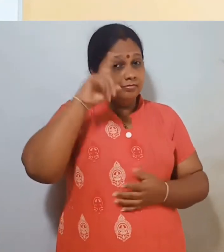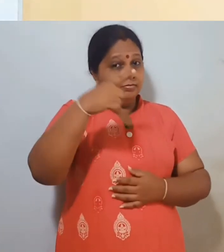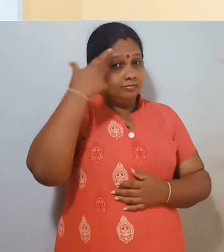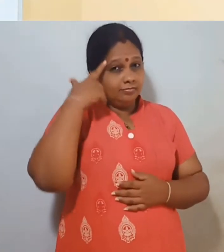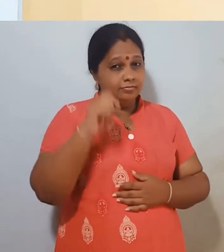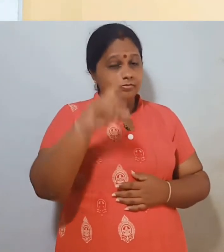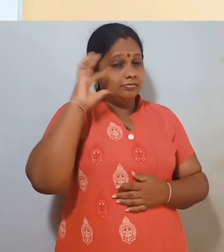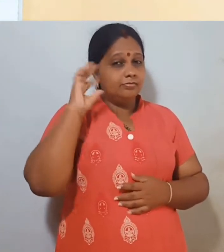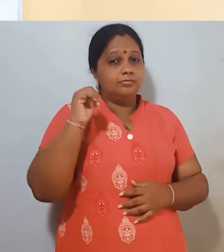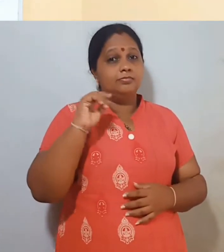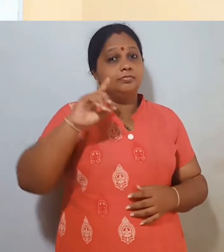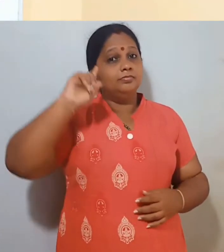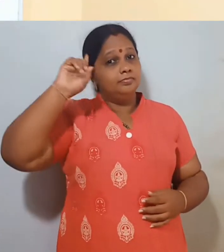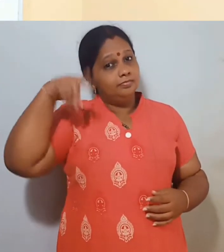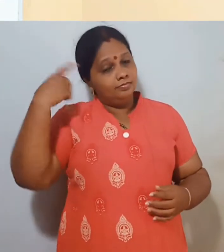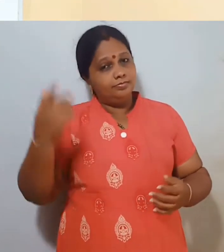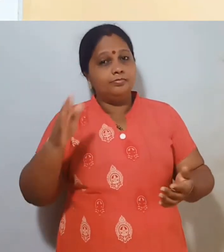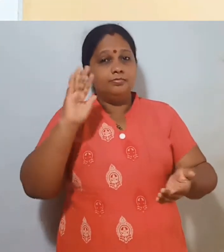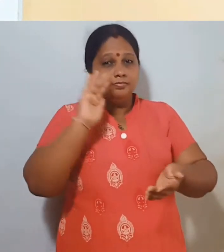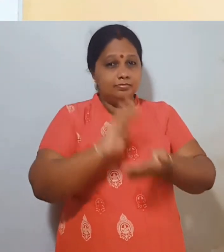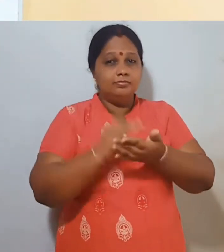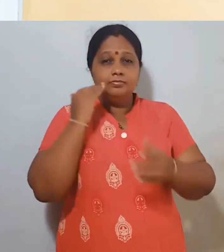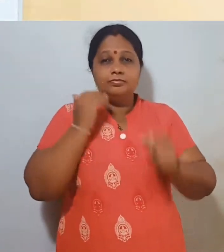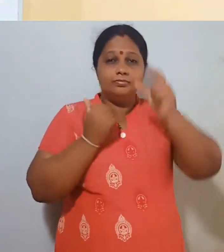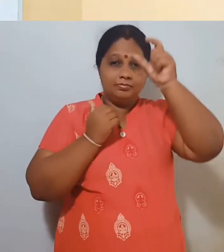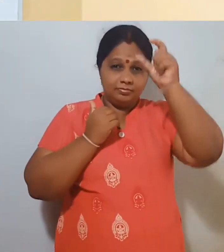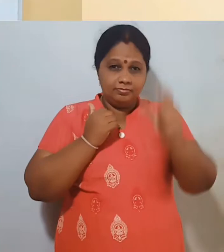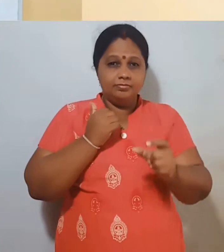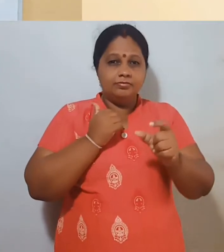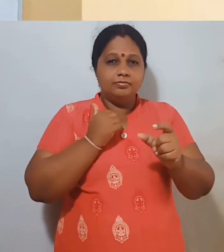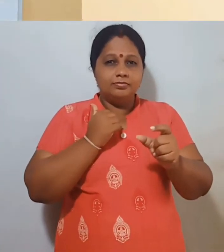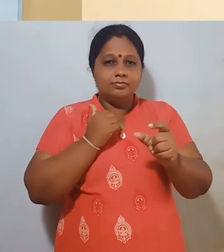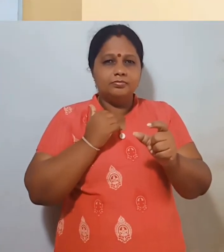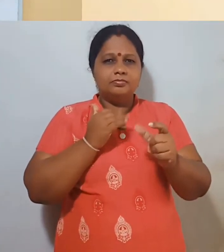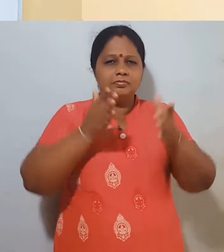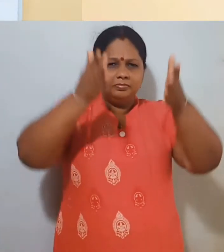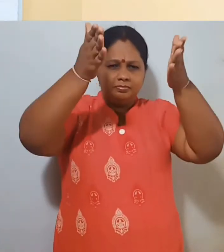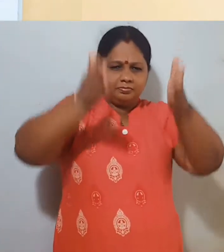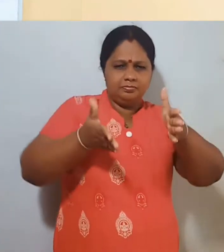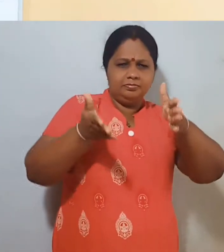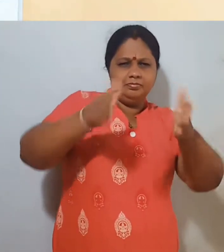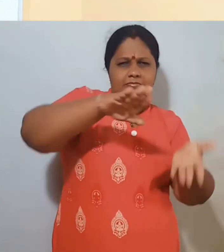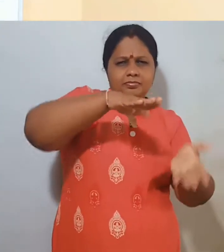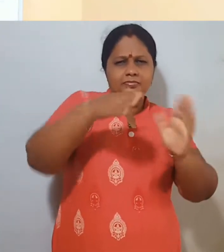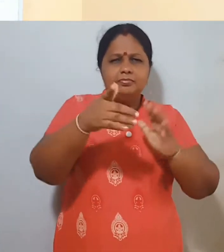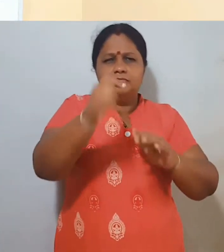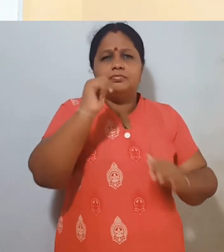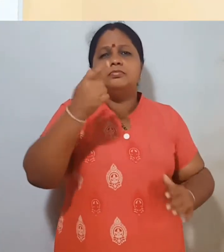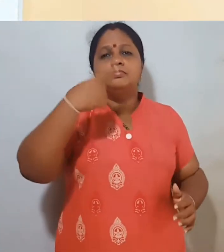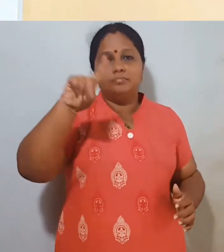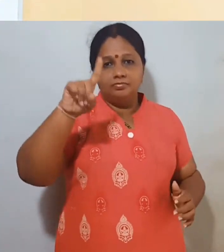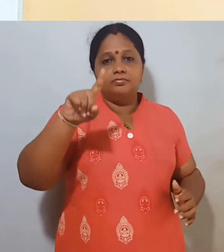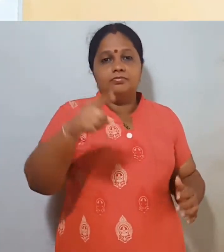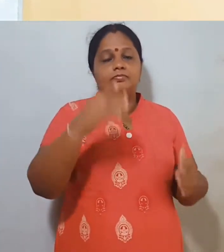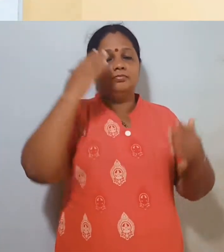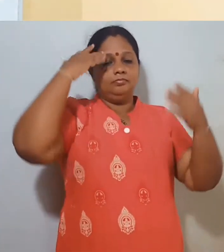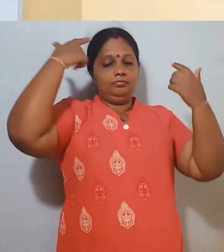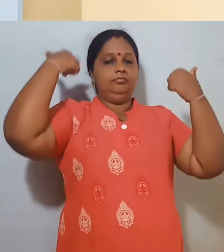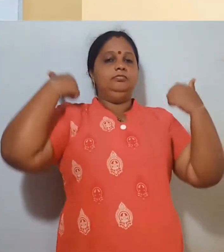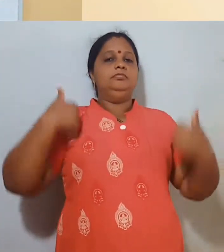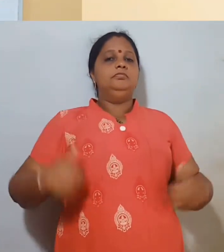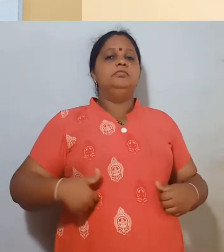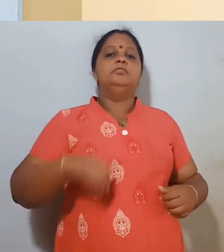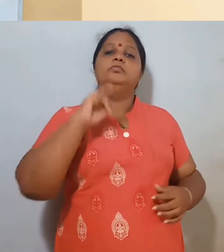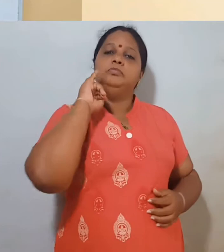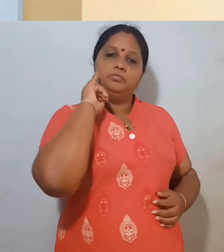விஷயம், மயக்க நிலையில இருக்கிற ஒரு ஆளை எந்த நிலையில நாங்க கிடத்த வேணும்? அவர் நிமிந்து படுக்க கூடாது, அவர் ஒரு